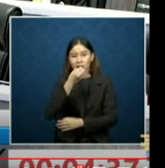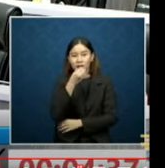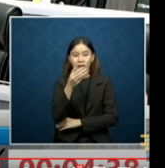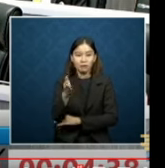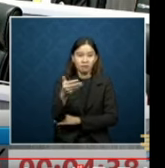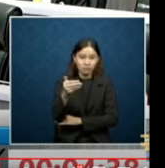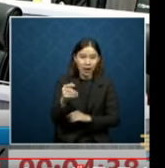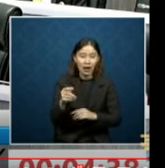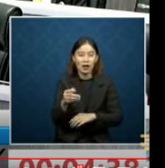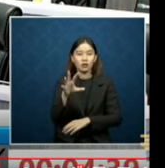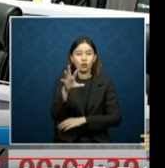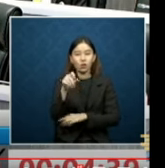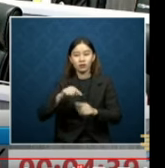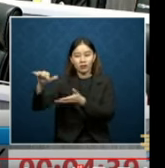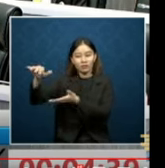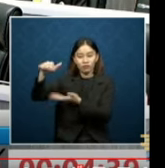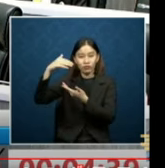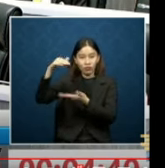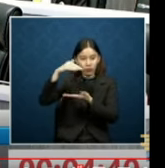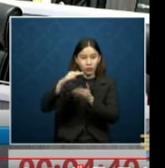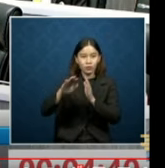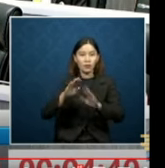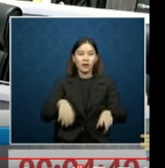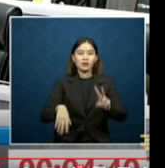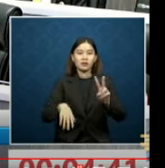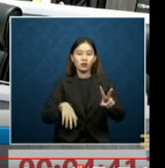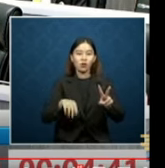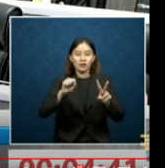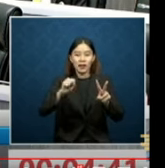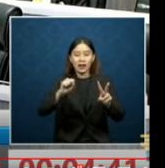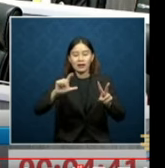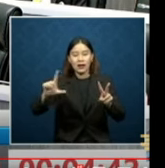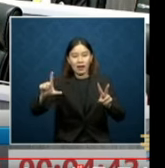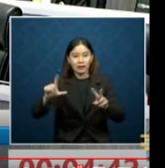างประเทศปีละ 200,000 300,000 ล้าน